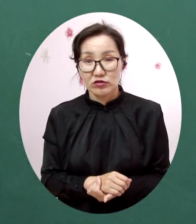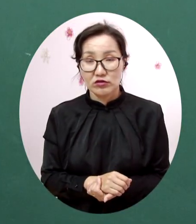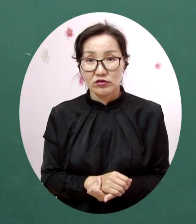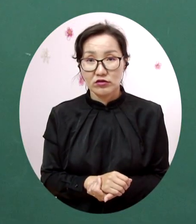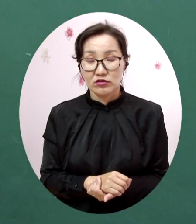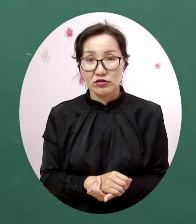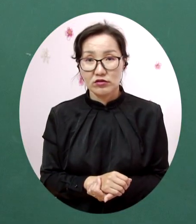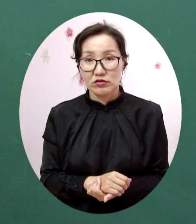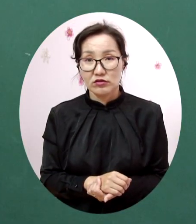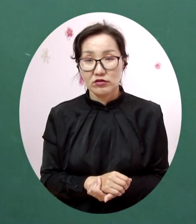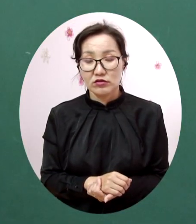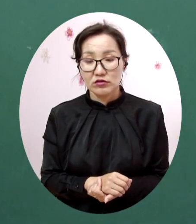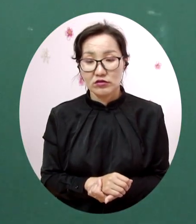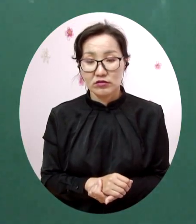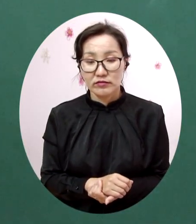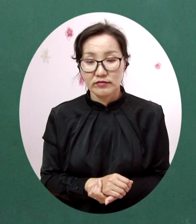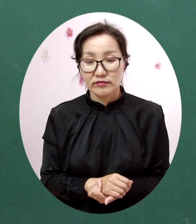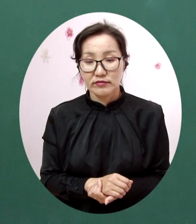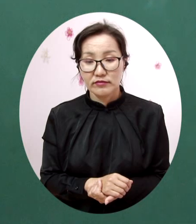9720. За тэг